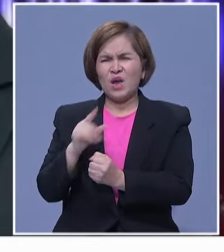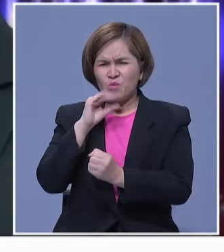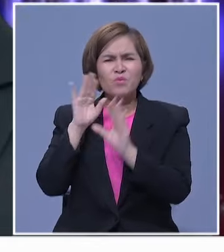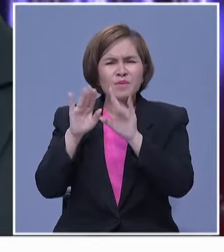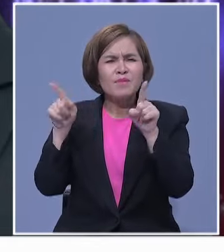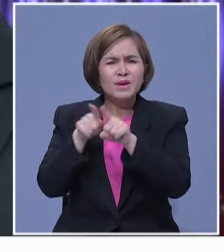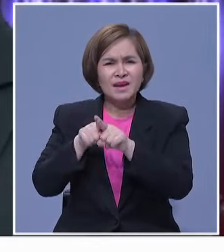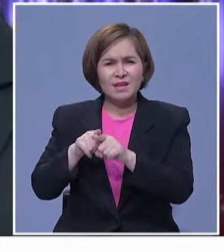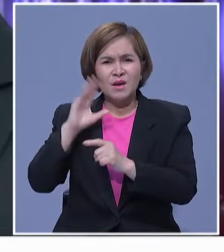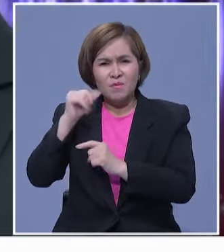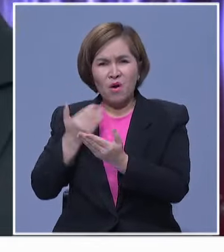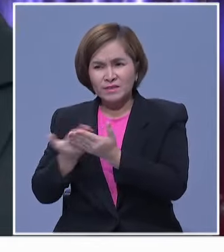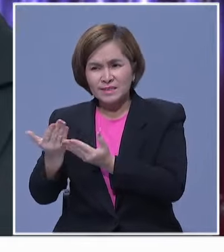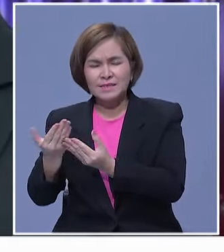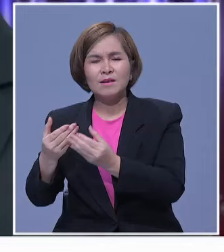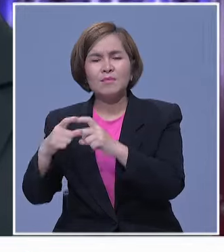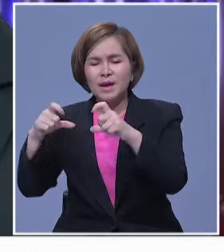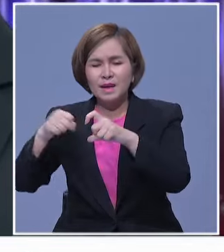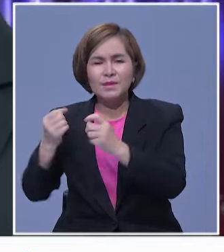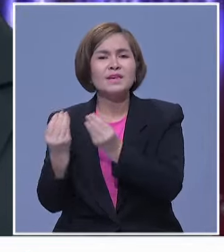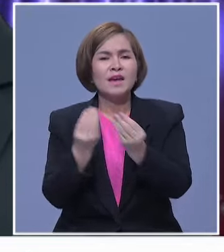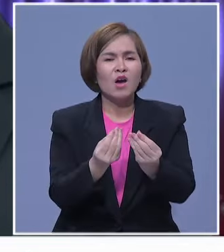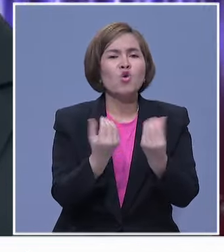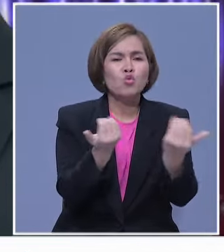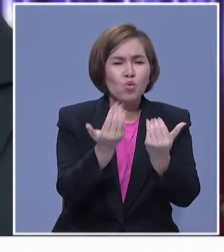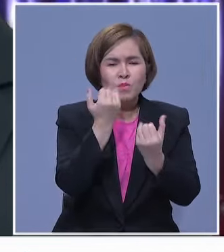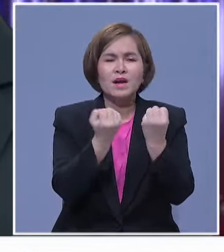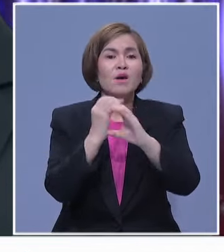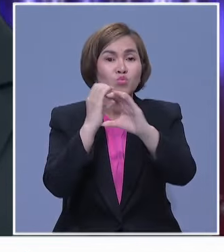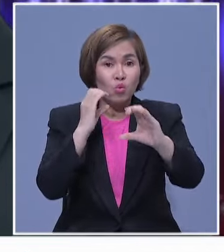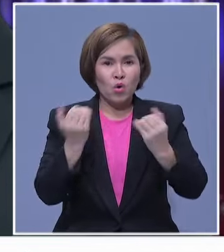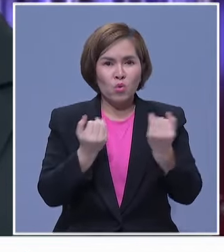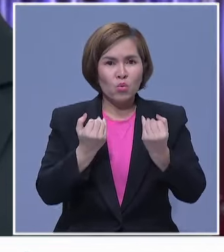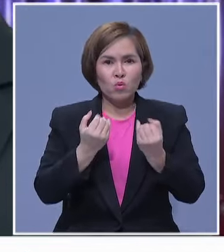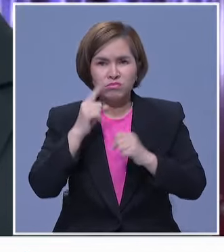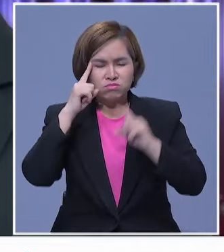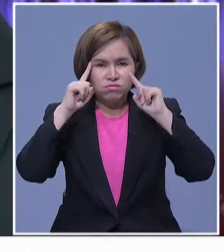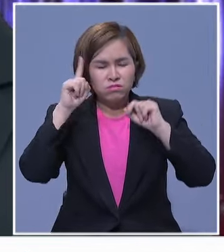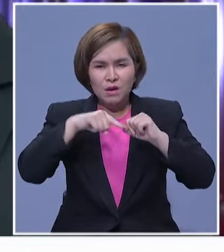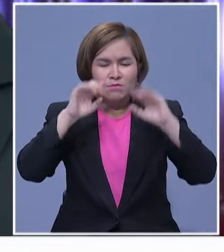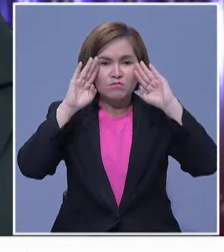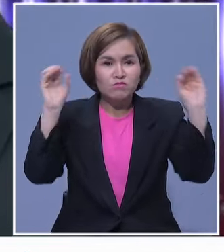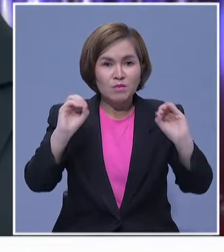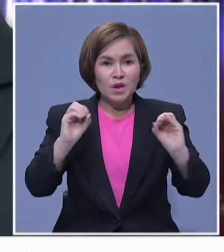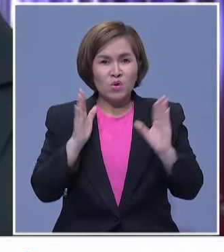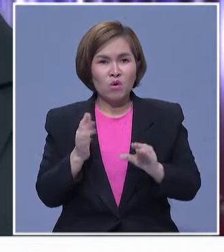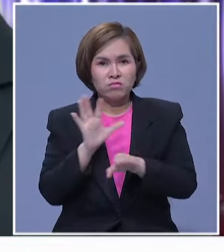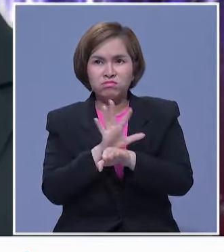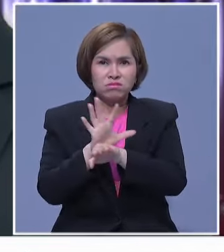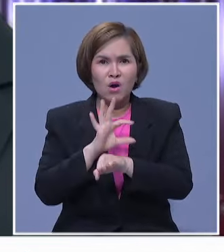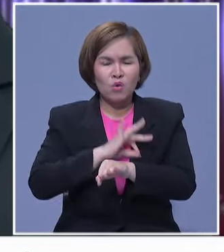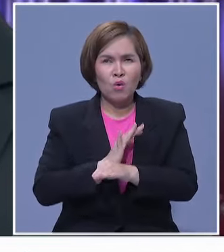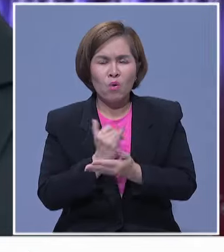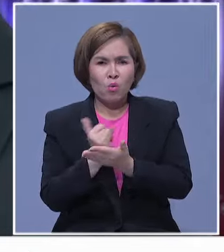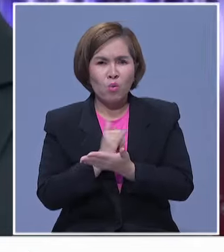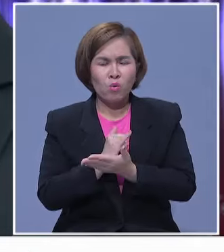ให้ลูกขับรถบัสโดยที่ลูกขับรถไม่เคยขับรถบัสมาก่อนนะครับไอ้ผู้โดยสารก็ผวาแม่นะครับก็ผวา